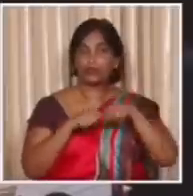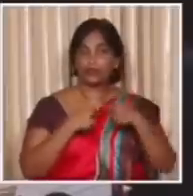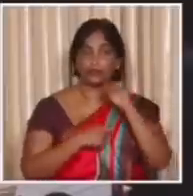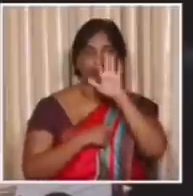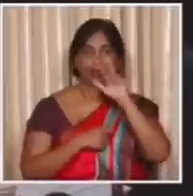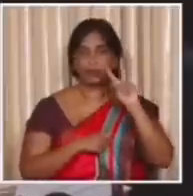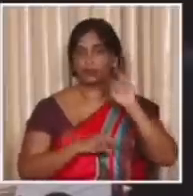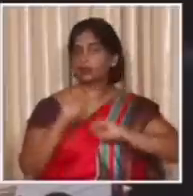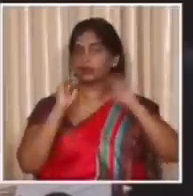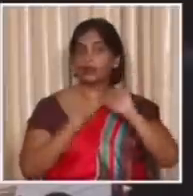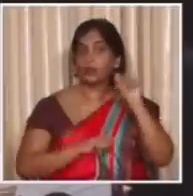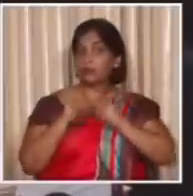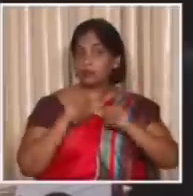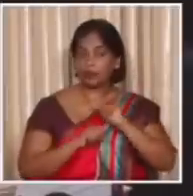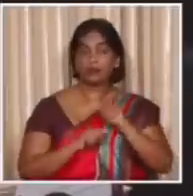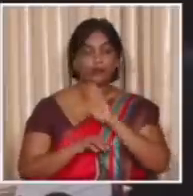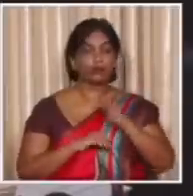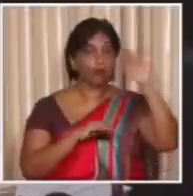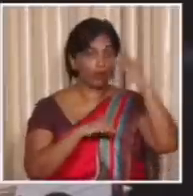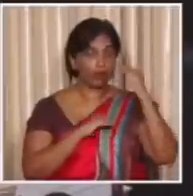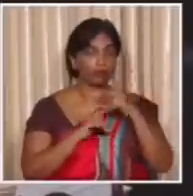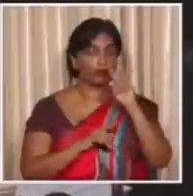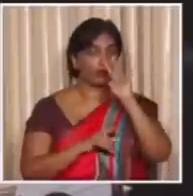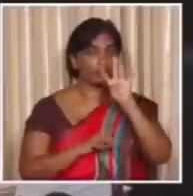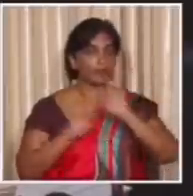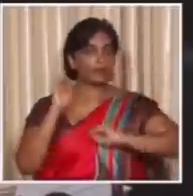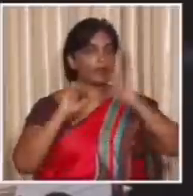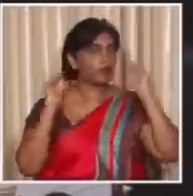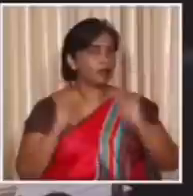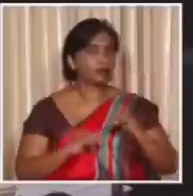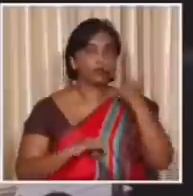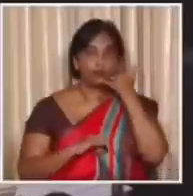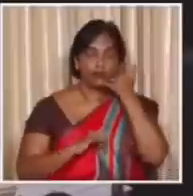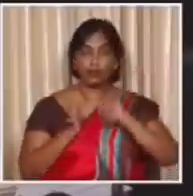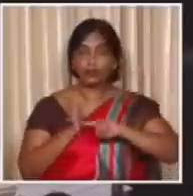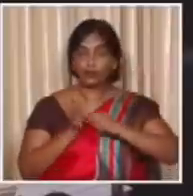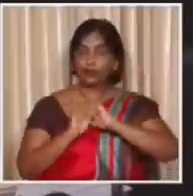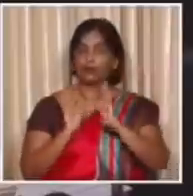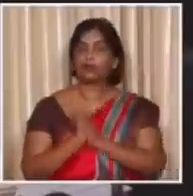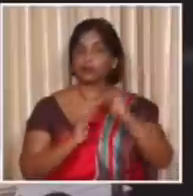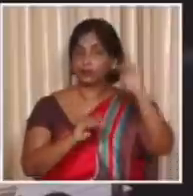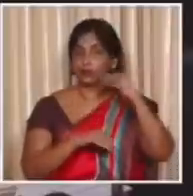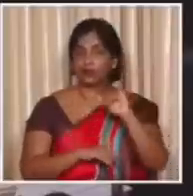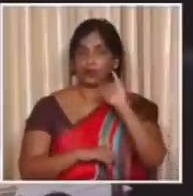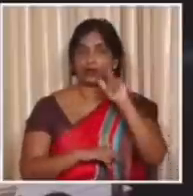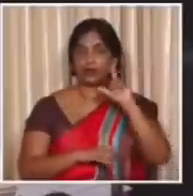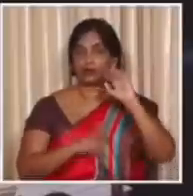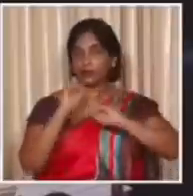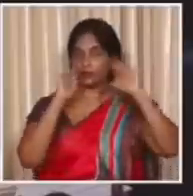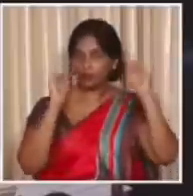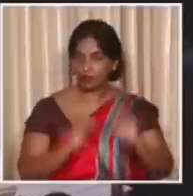52% කින් අඩු වෙලා තිබෙනවා. බෙහෙත් සඳහා ආනන විදම 24% කින් අඩු වෙලා තිබෙනවා. දුරකතන හා උපාංග පිළිබඳව ආනන විදම 67% කින් අඩු වෙලා